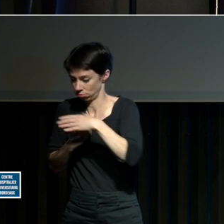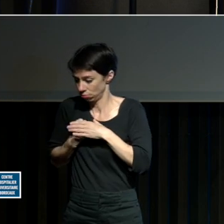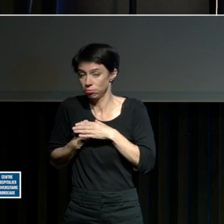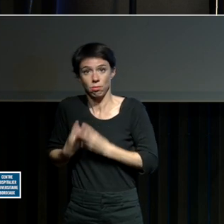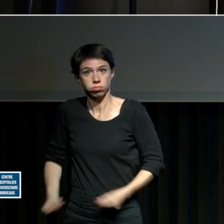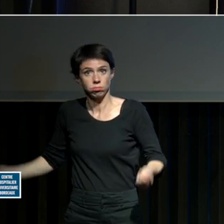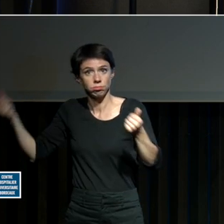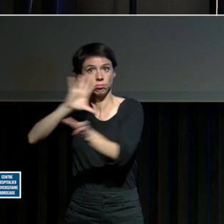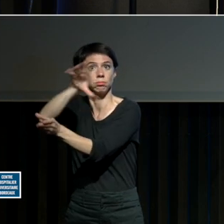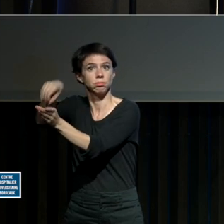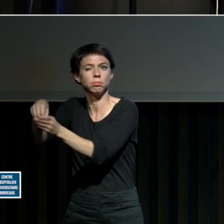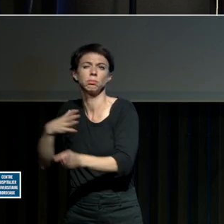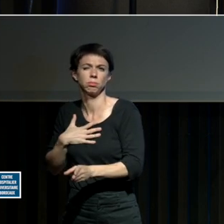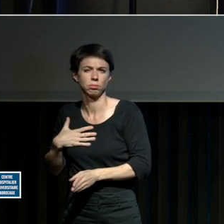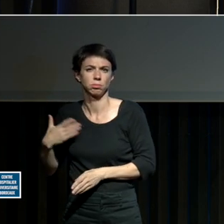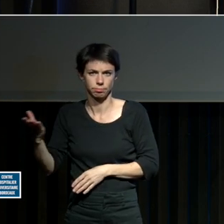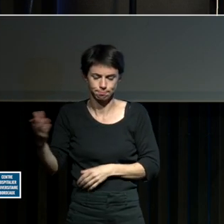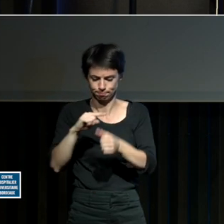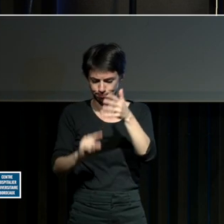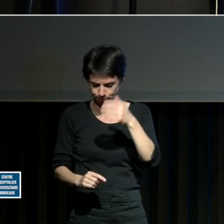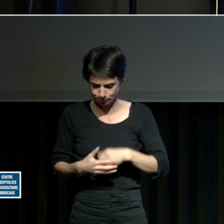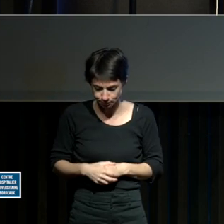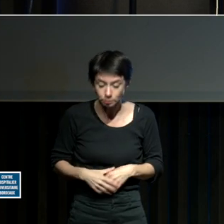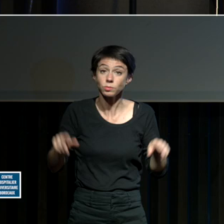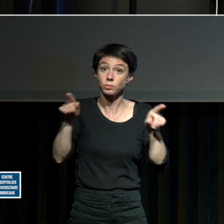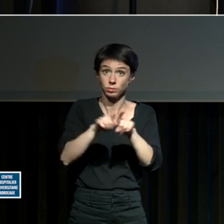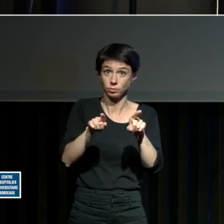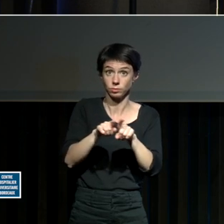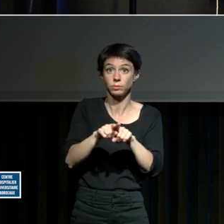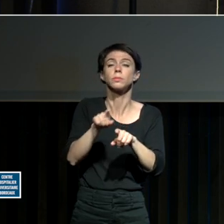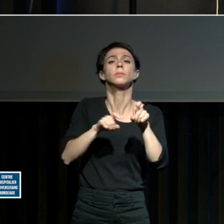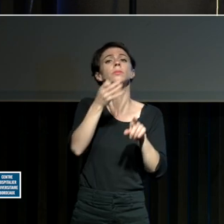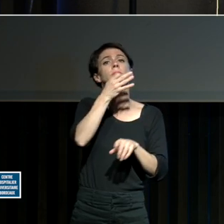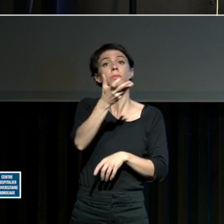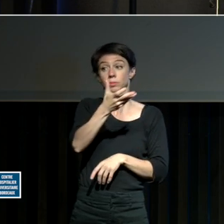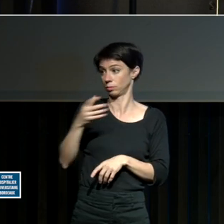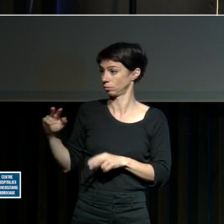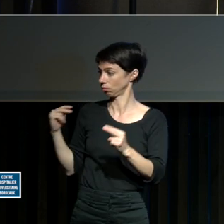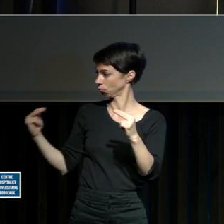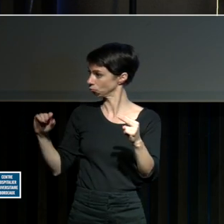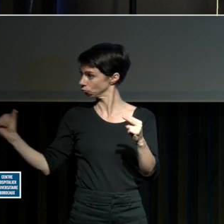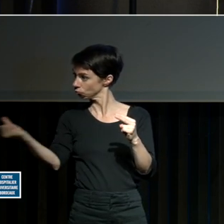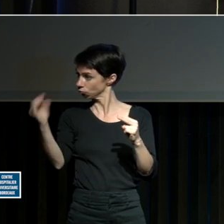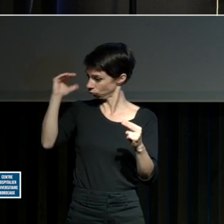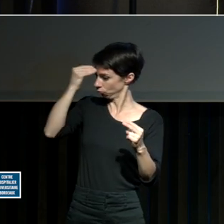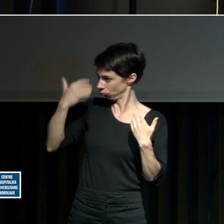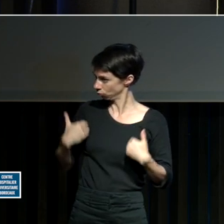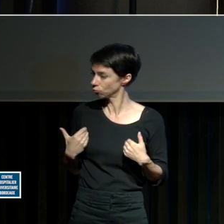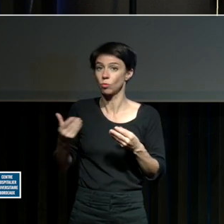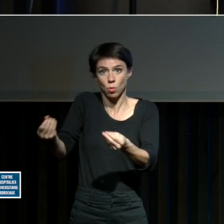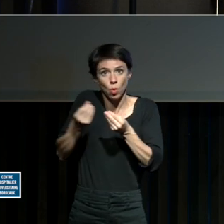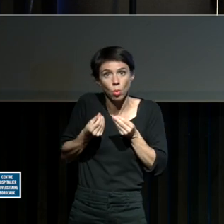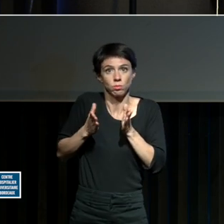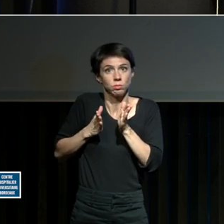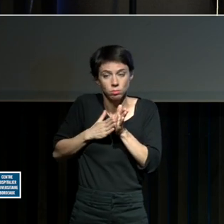sur tout un système de gratification avec le fait d'effectuer des tâches tout au long de la progression du